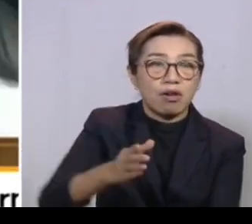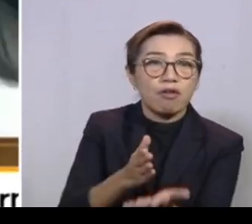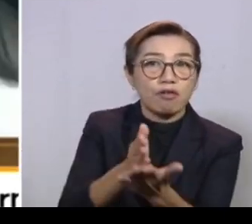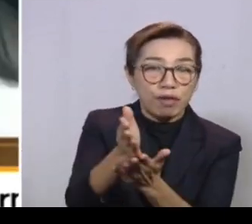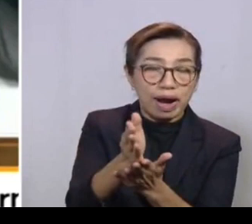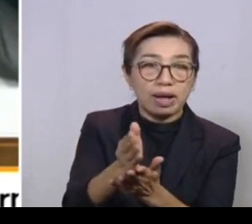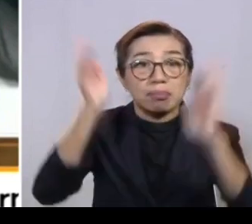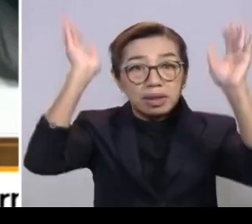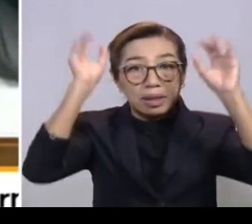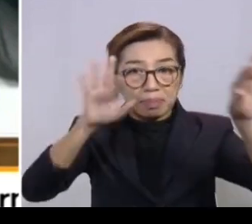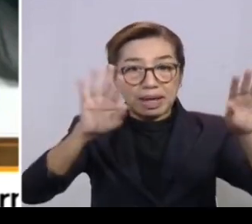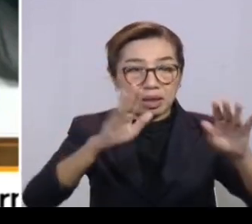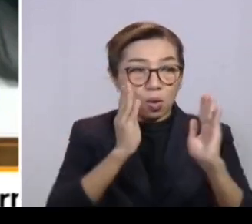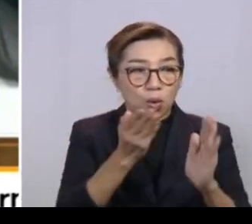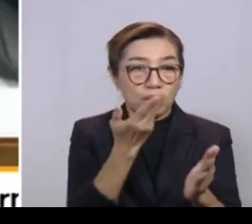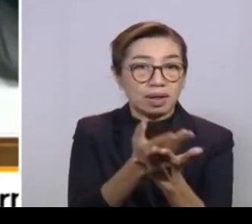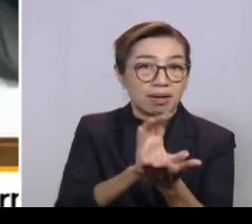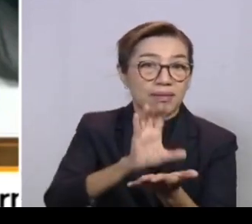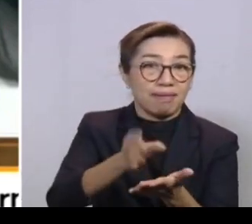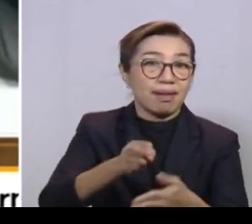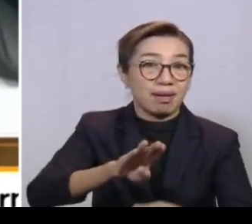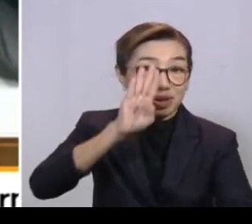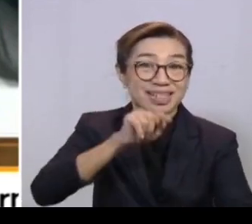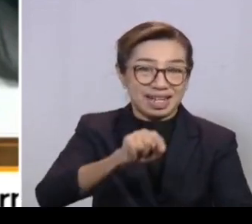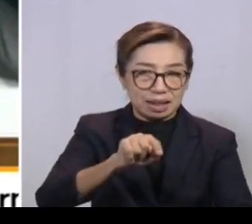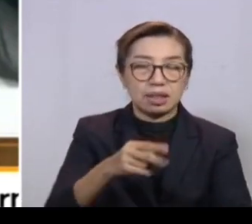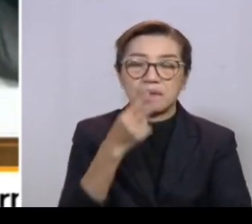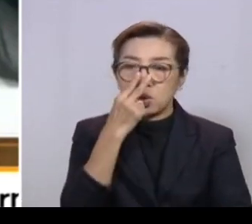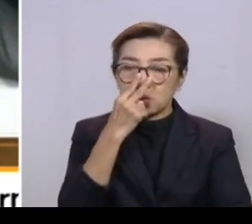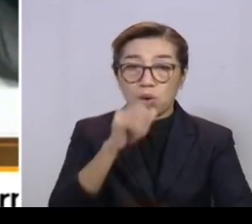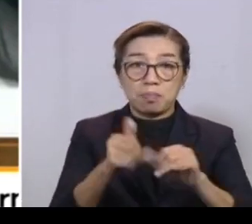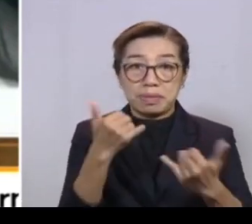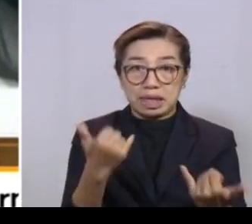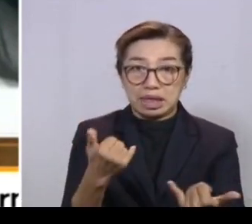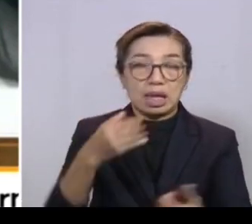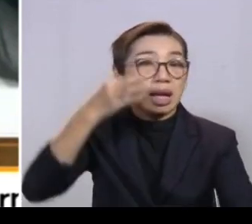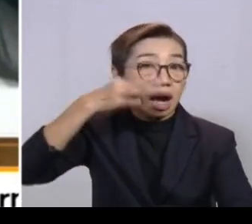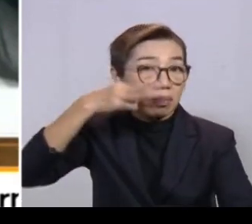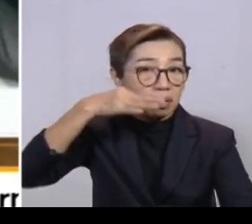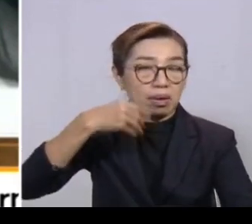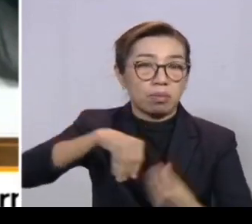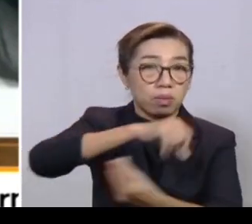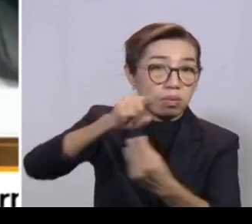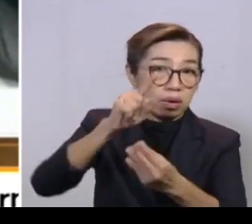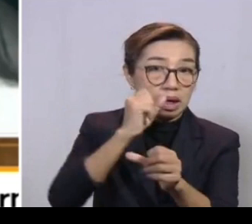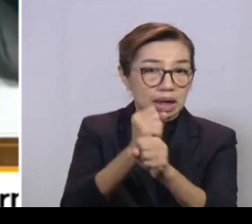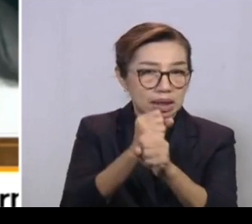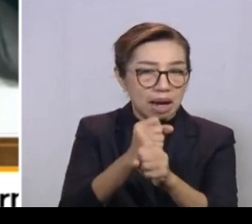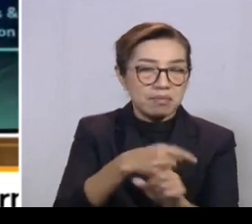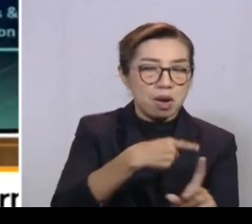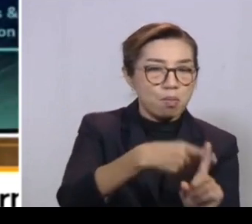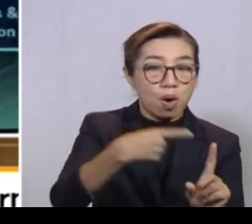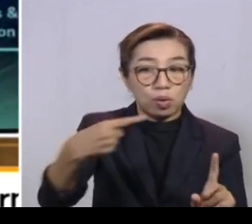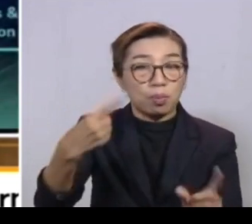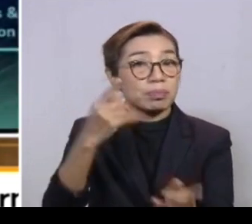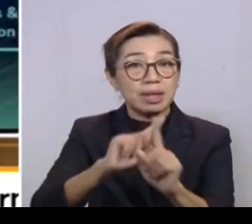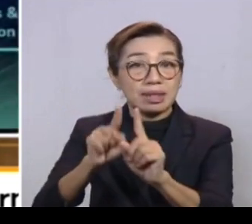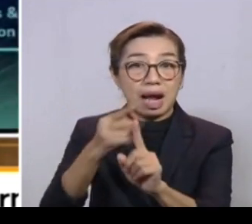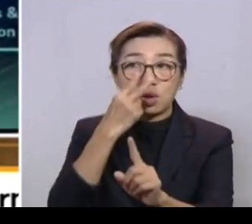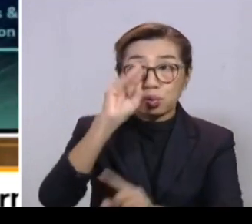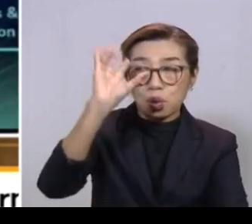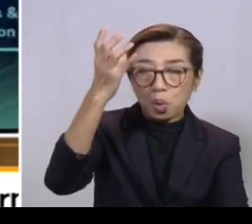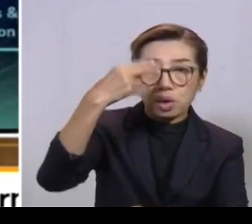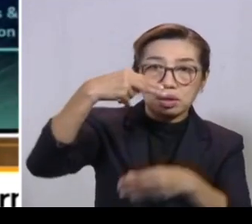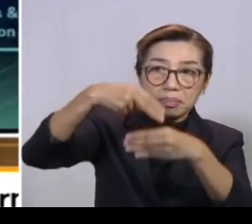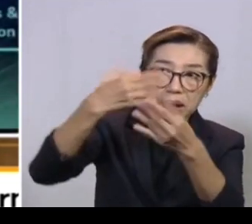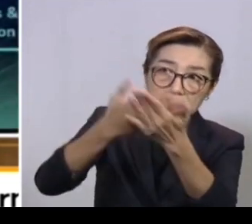PTTเนี่ยเปิดเผยว่าบริษัทมีการประเมินภาพรวมธุรกิจปีนี้ที่มีทั้งปัจจัยบวกและปัจจัยลบนะครับจากราคาพลังงานโลกที่ลด